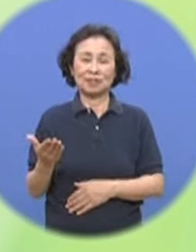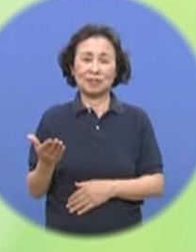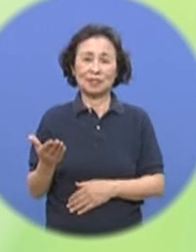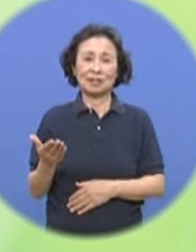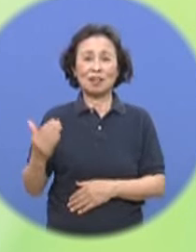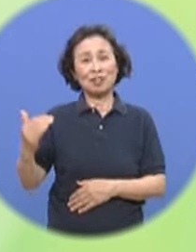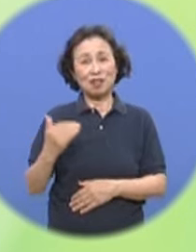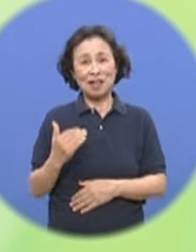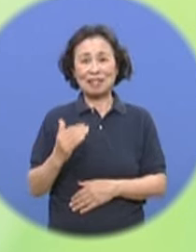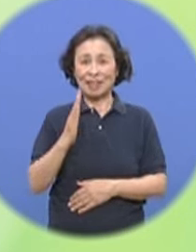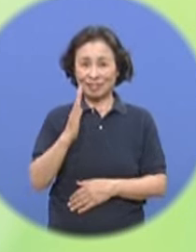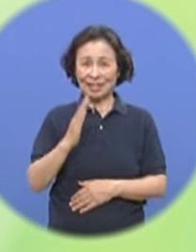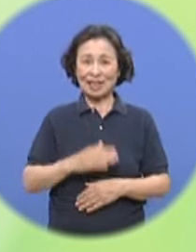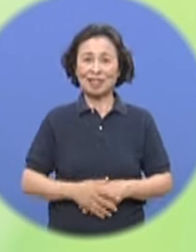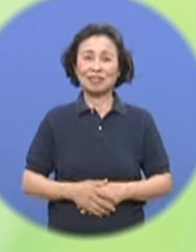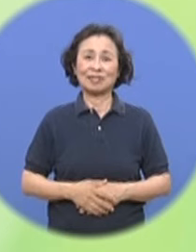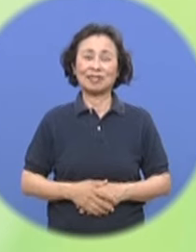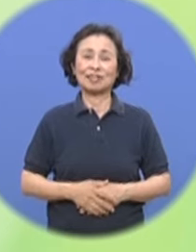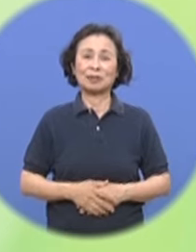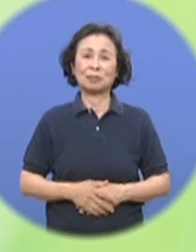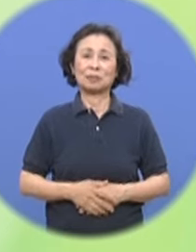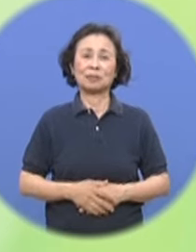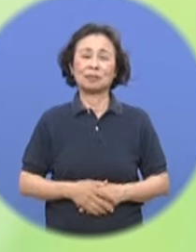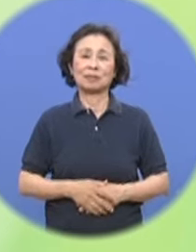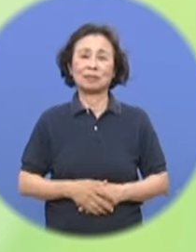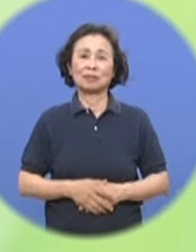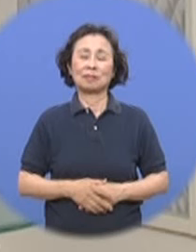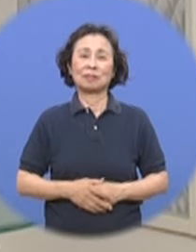073-441-2523番までお問い合わせください。